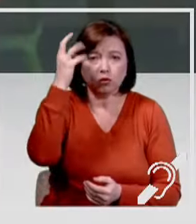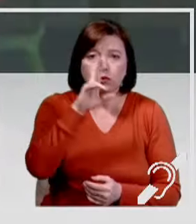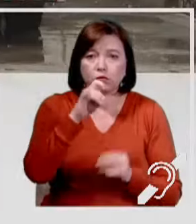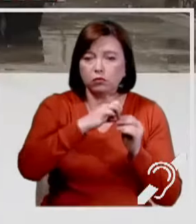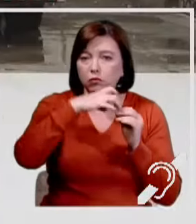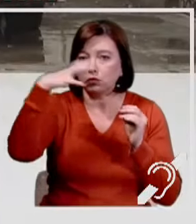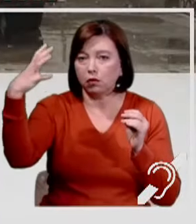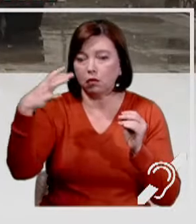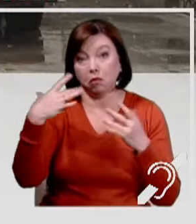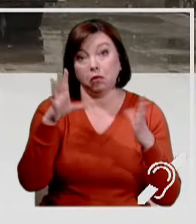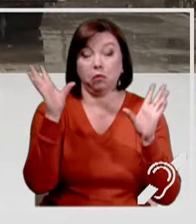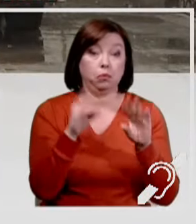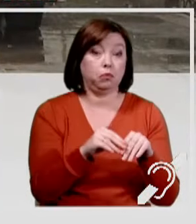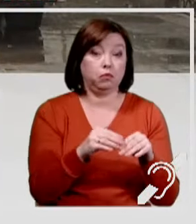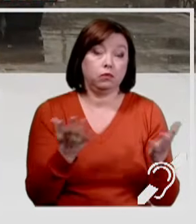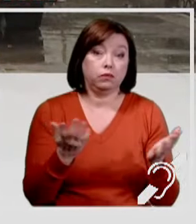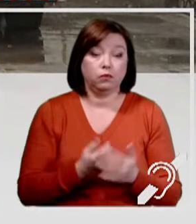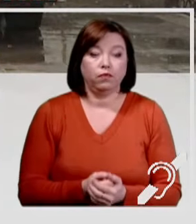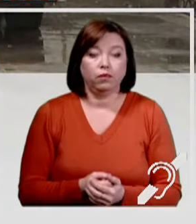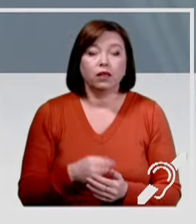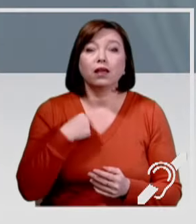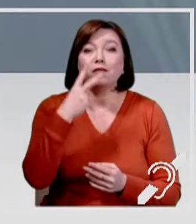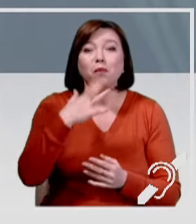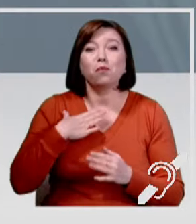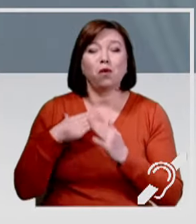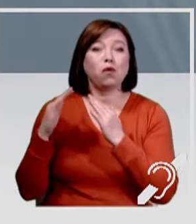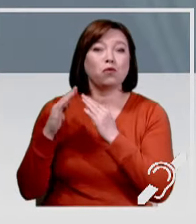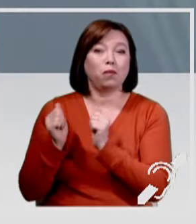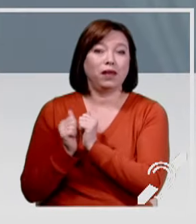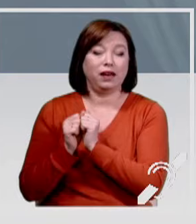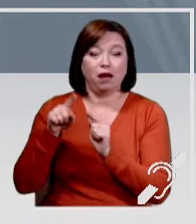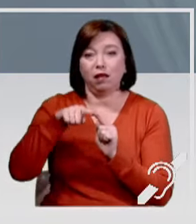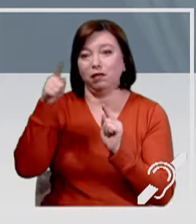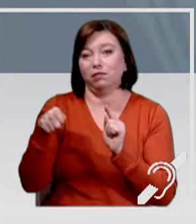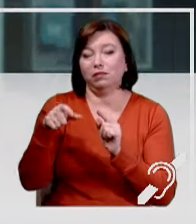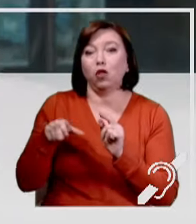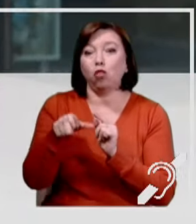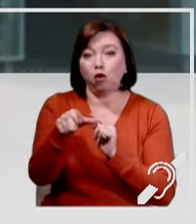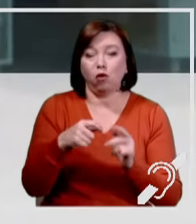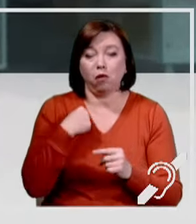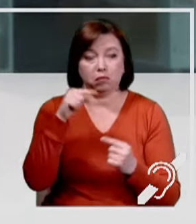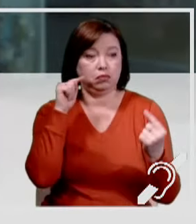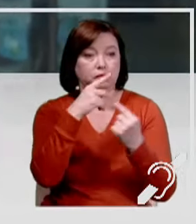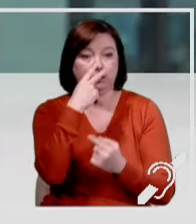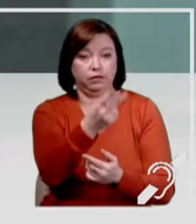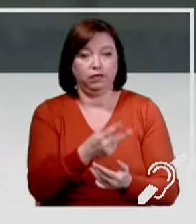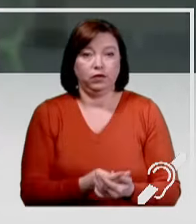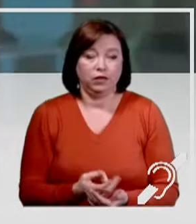și s-a terminat. De unde ați văzut? Din ogradă, de partea cealaltă de drum. Da. Păcat.